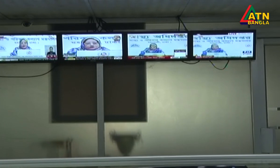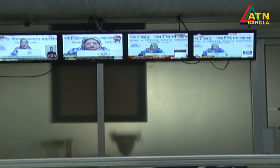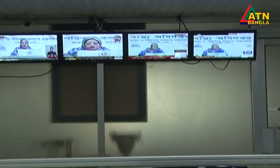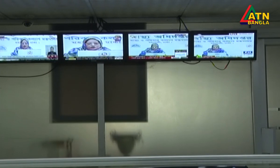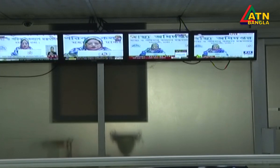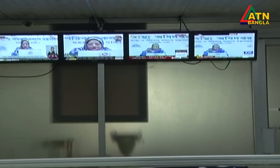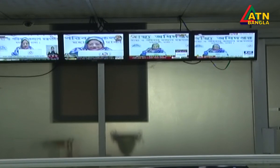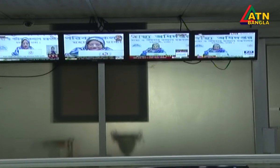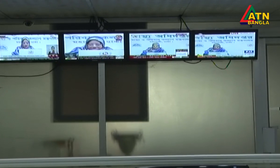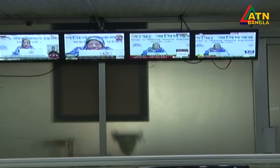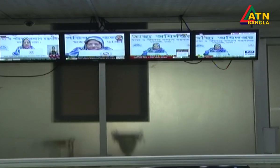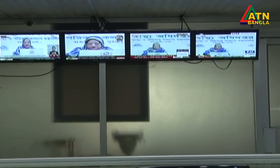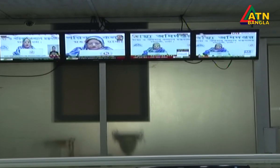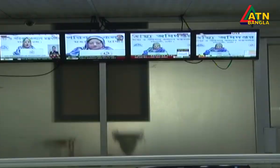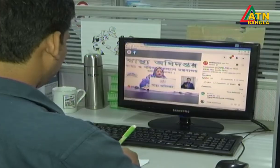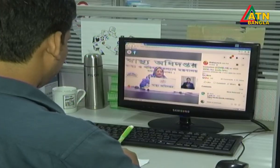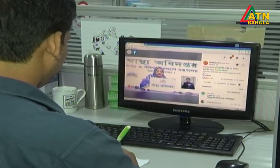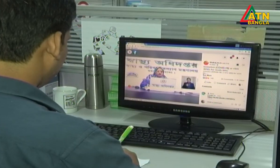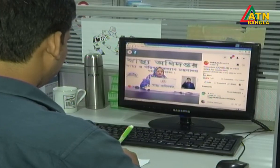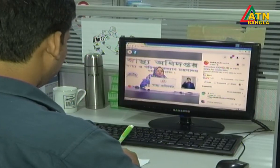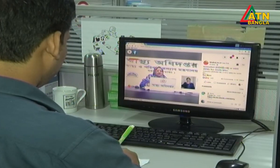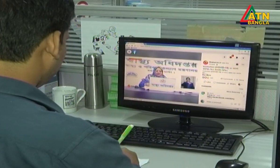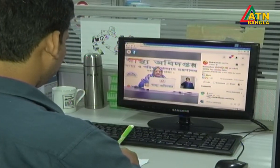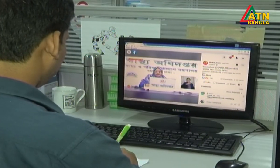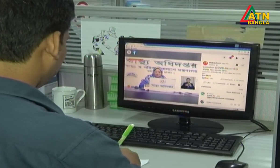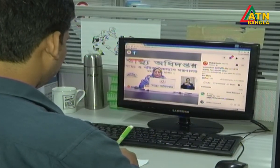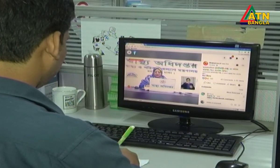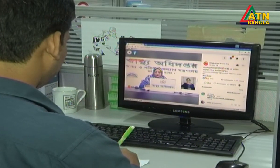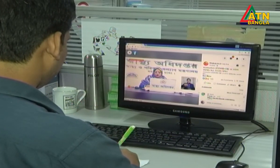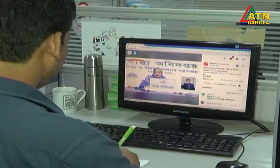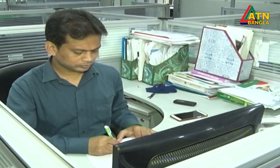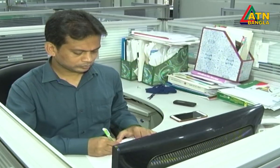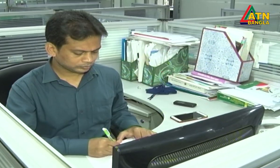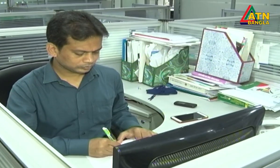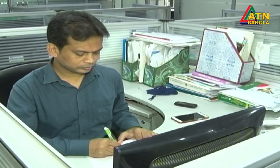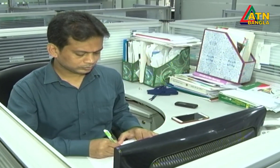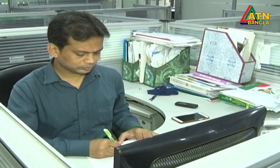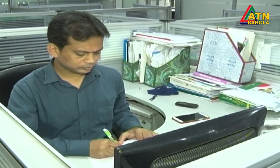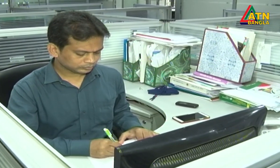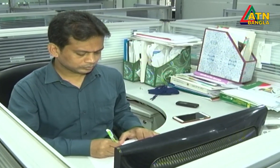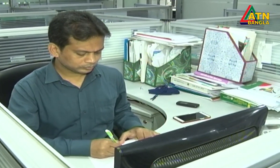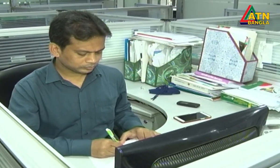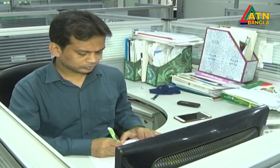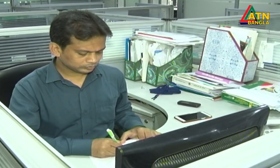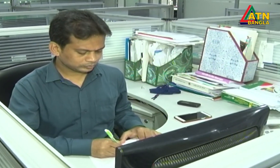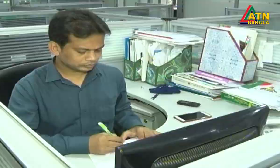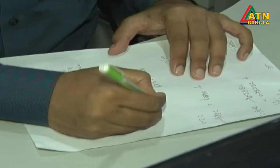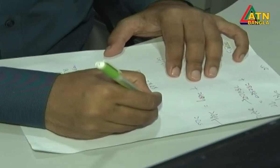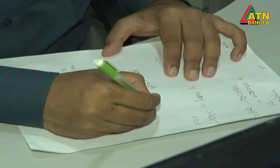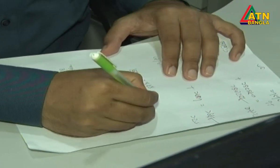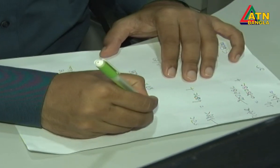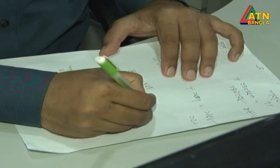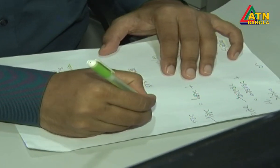এছাড়া করোনা থেকে নতুন করে সুস্থ হয়েছেন 2484 জন। অনলাইন বুলেটিনে বন্যা পীড়িত এলাকার মানুষকে বিশেষ